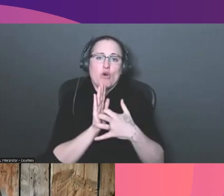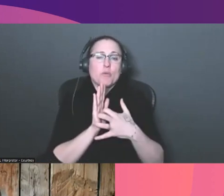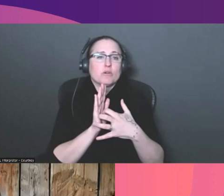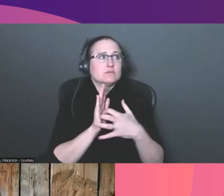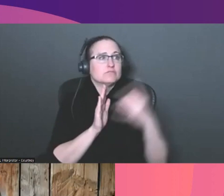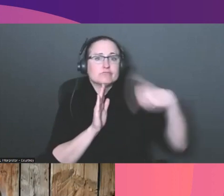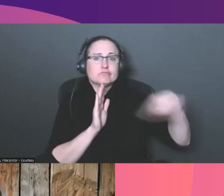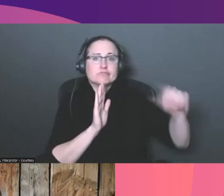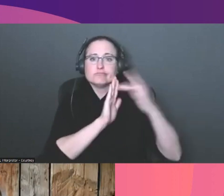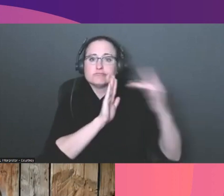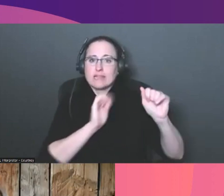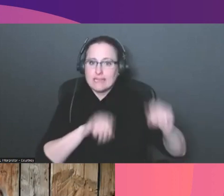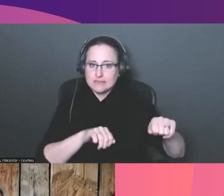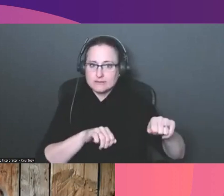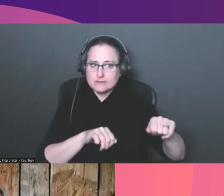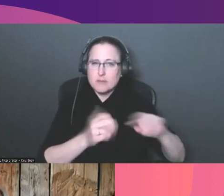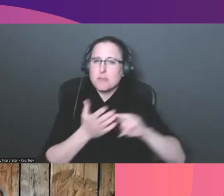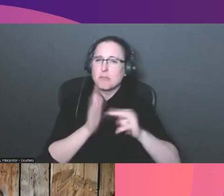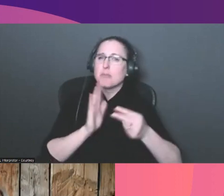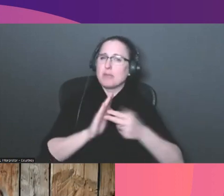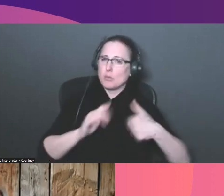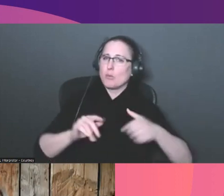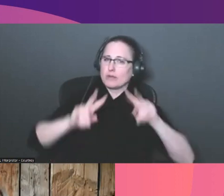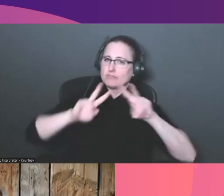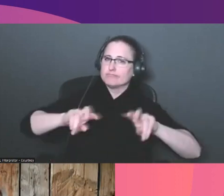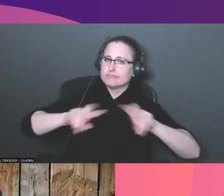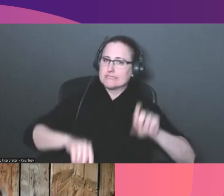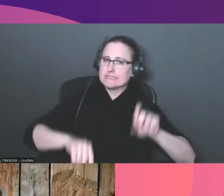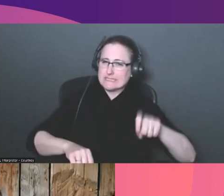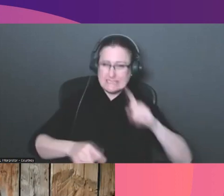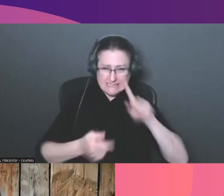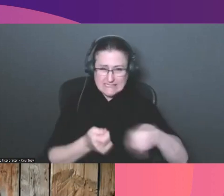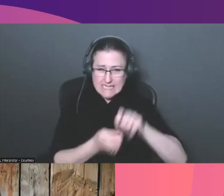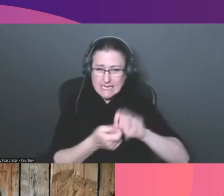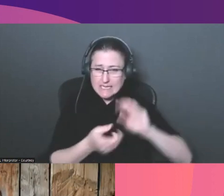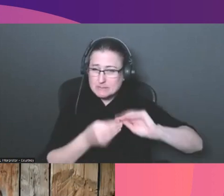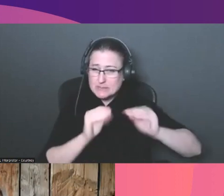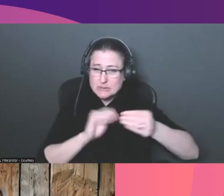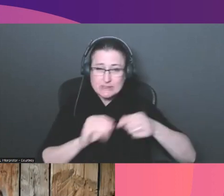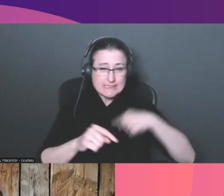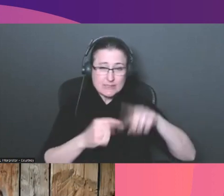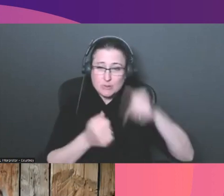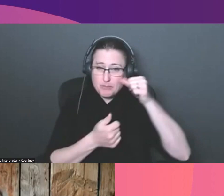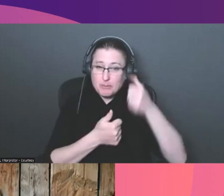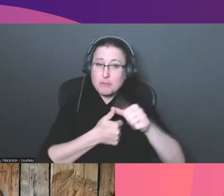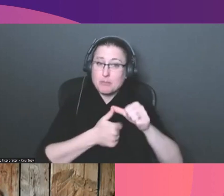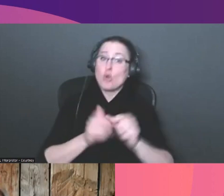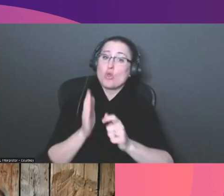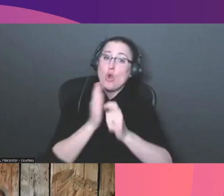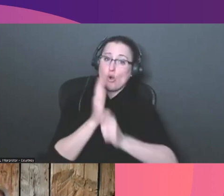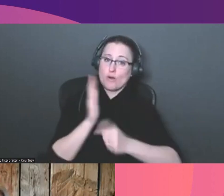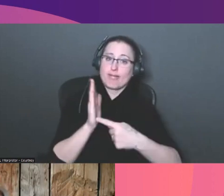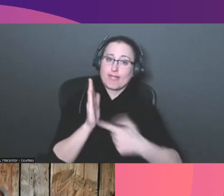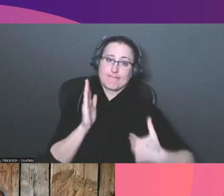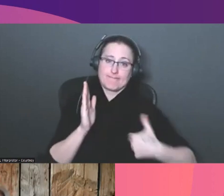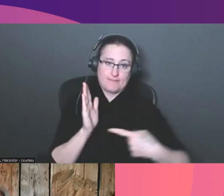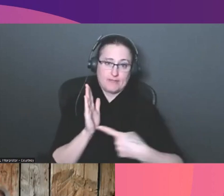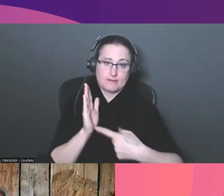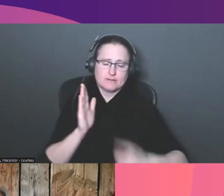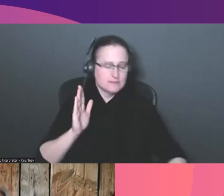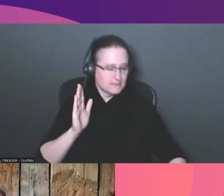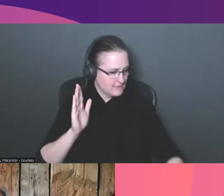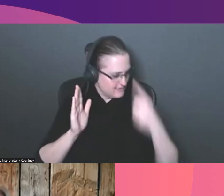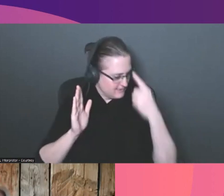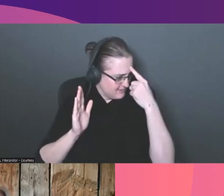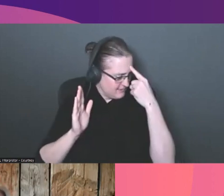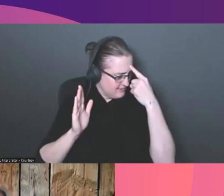lorsque vous êtes enfant est un prédicteur d'autres sortes de violences plus tard.